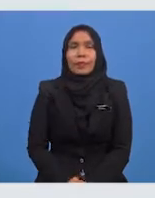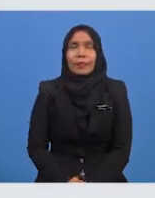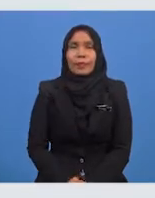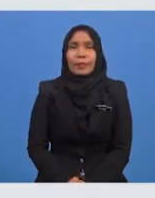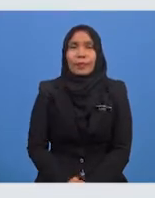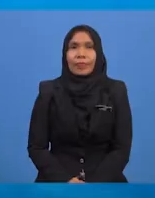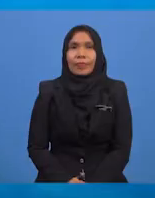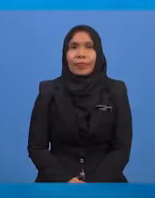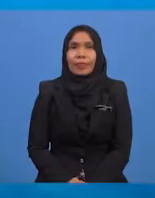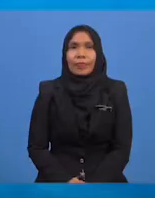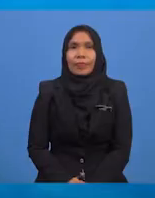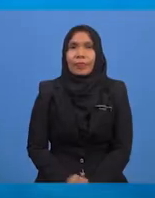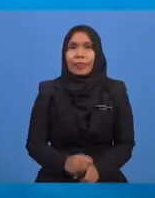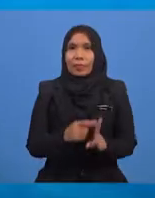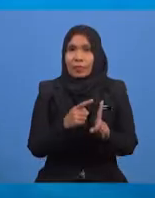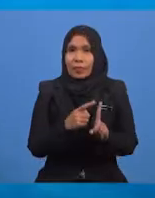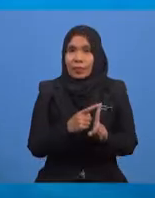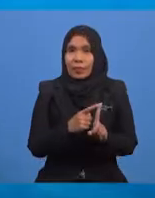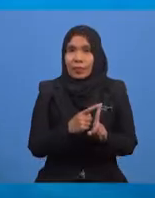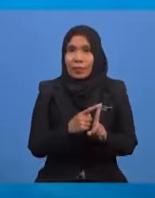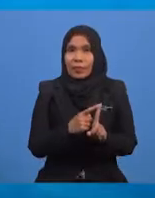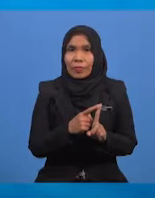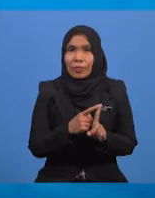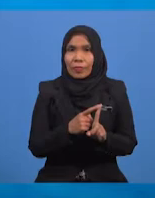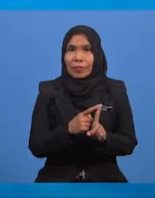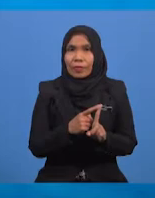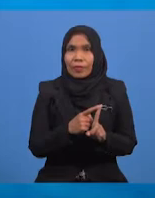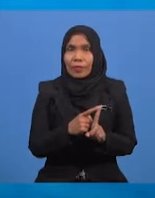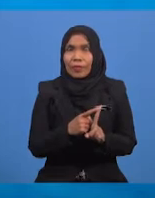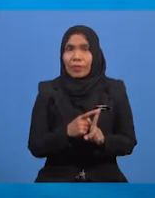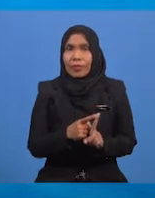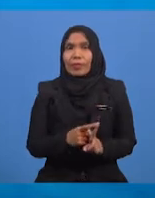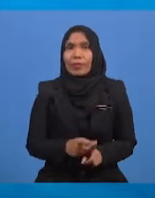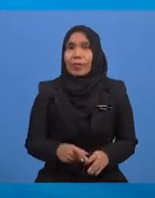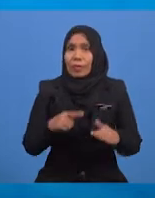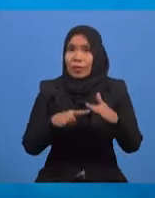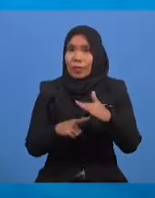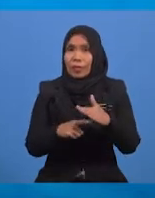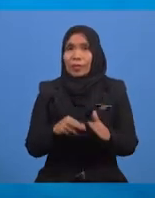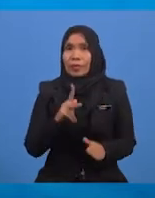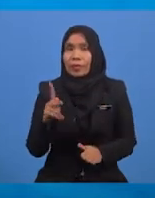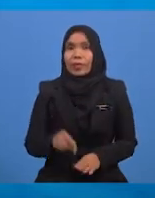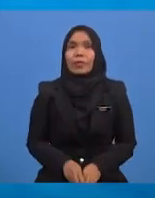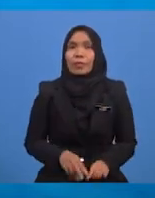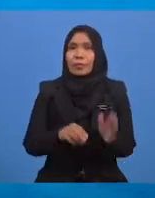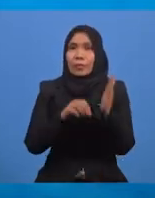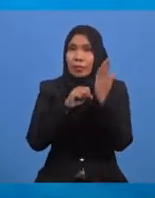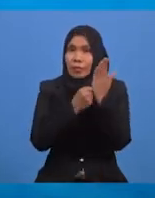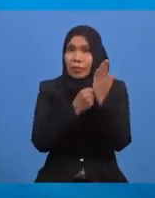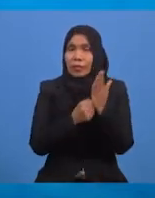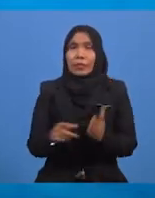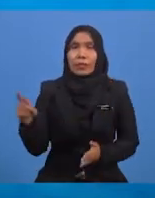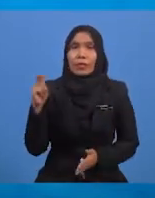perniagaan. Ekologi melibatkan bahan mentah, sumber tenaga, kadar pencemaran dan campur tangan kerajaan